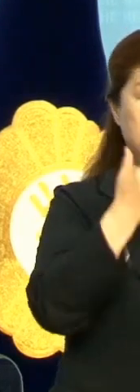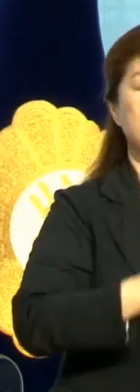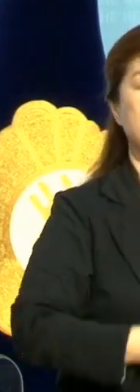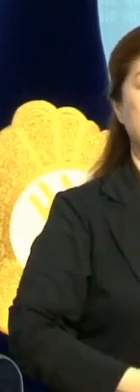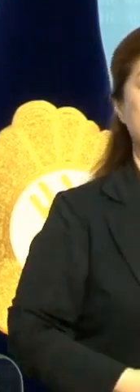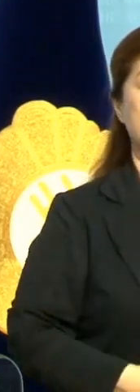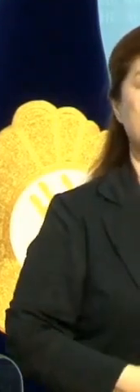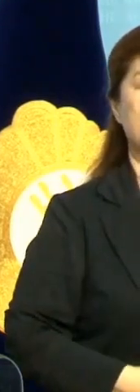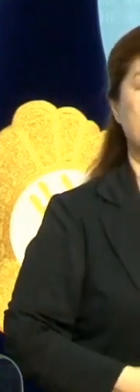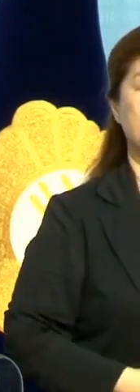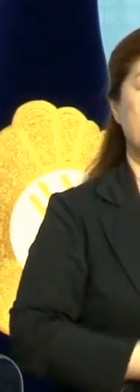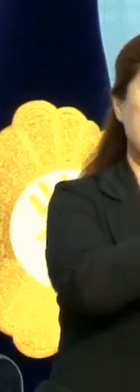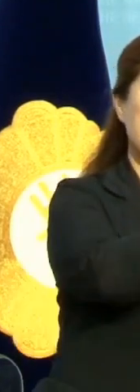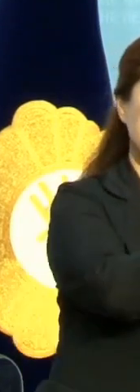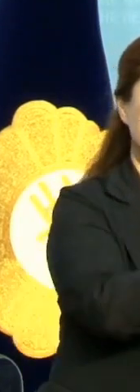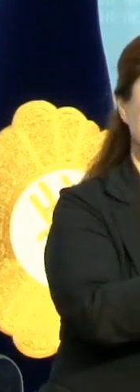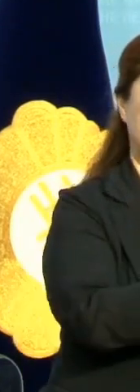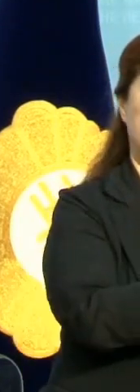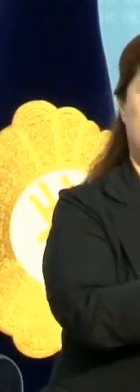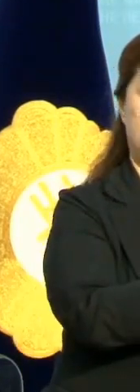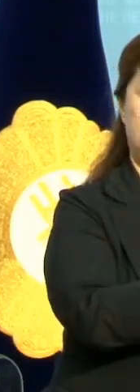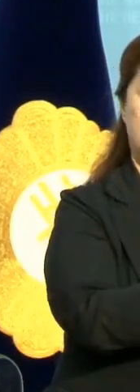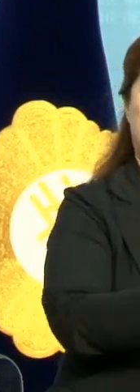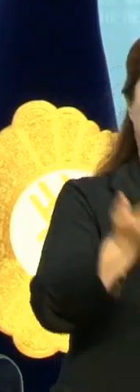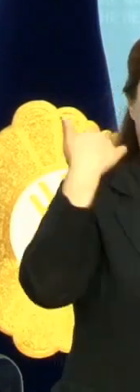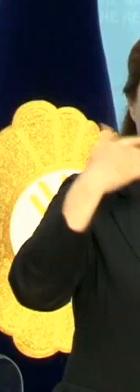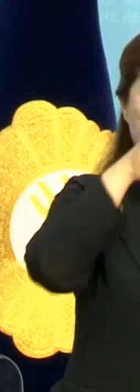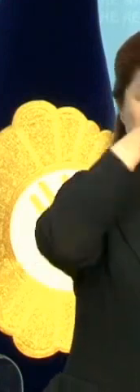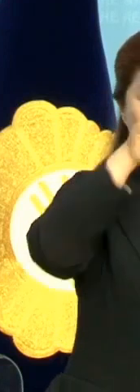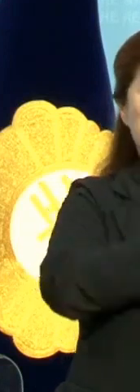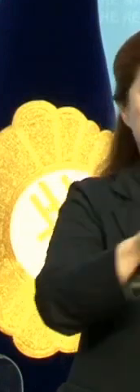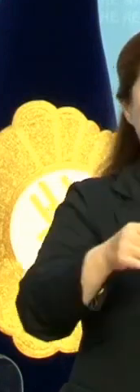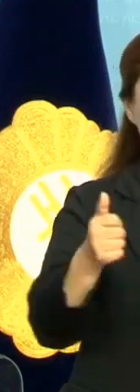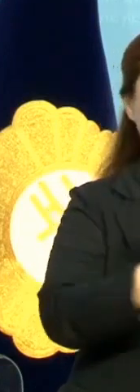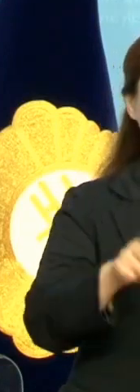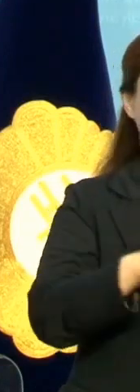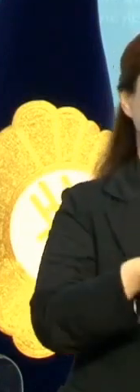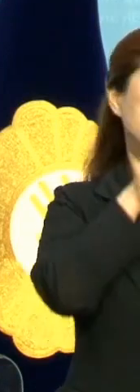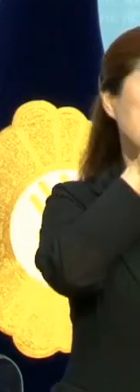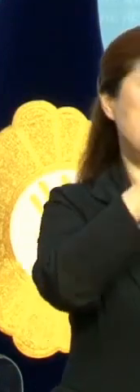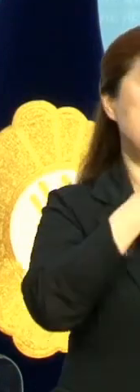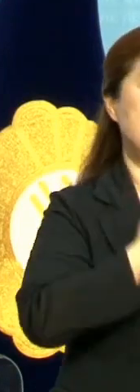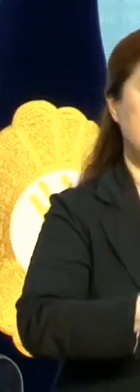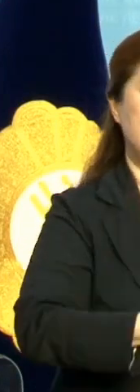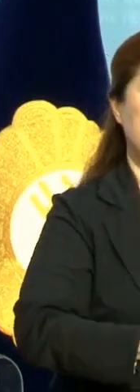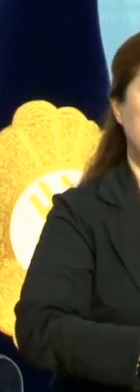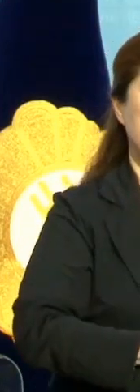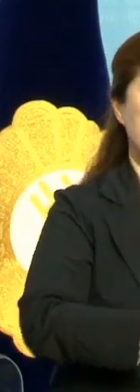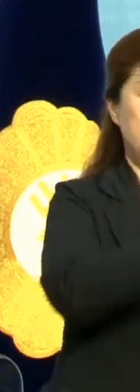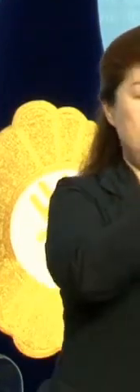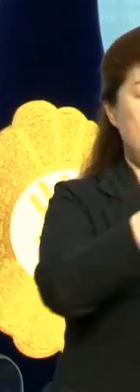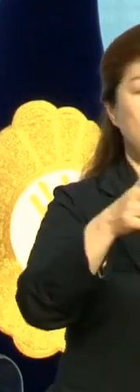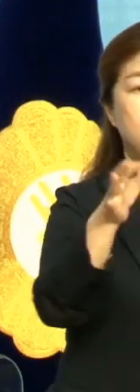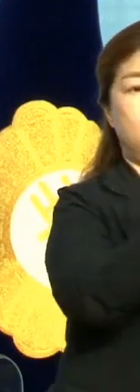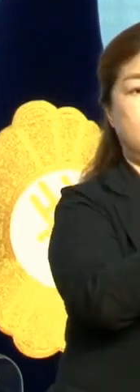드러났습니다. 이 문제 역시 제가 당시 예결위원회에서 지적한 적이 있습니다. 삼성은